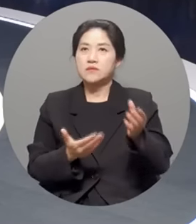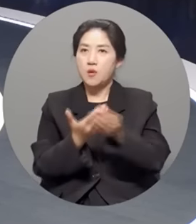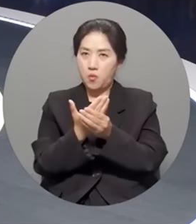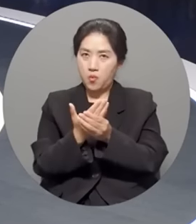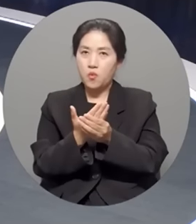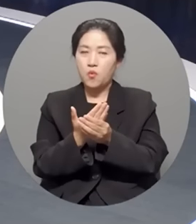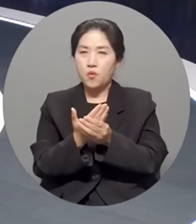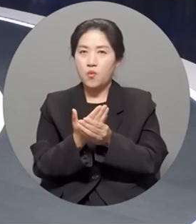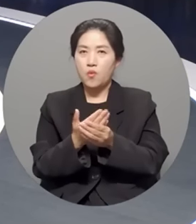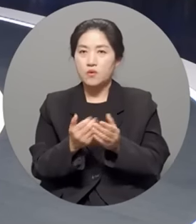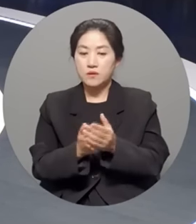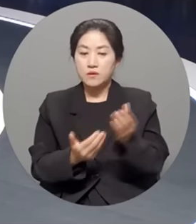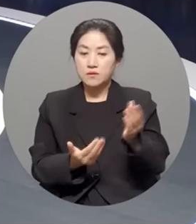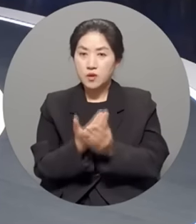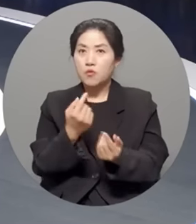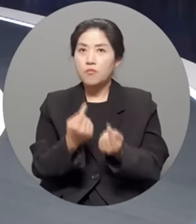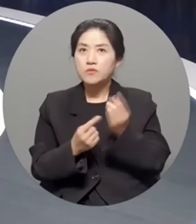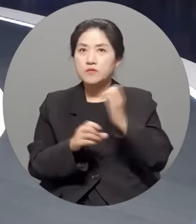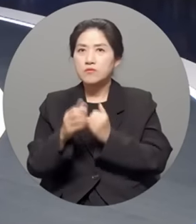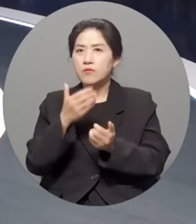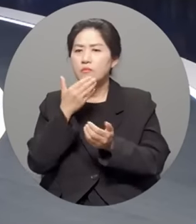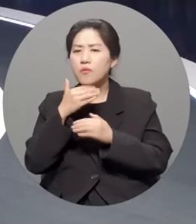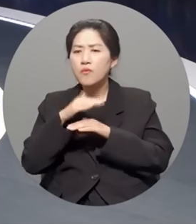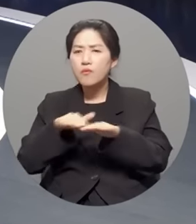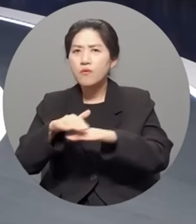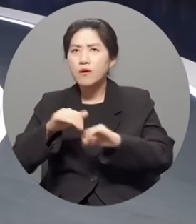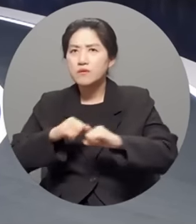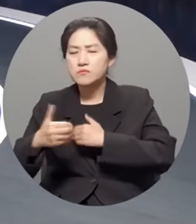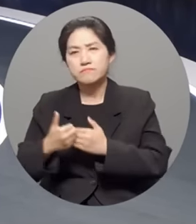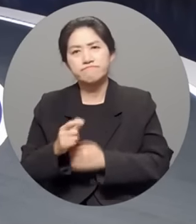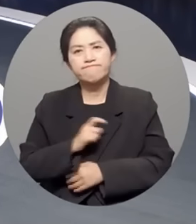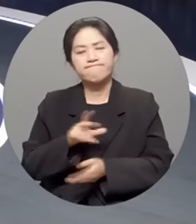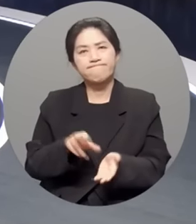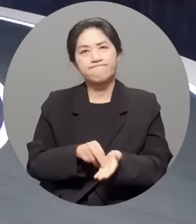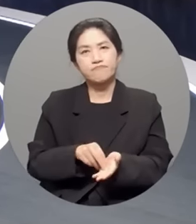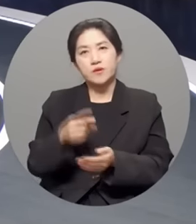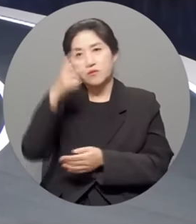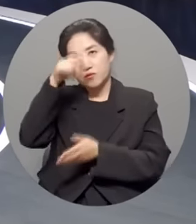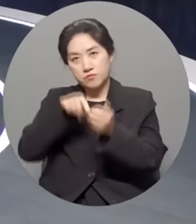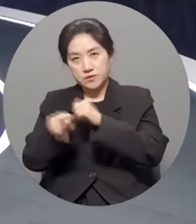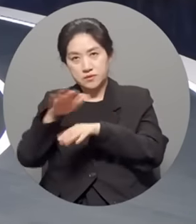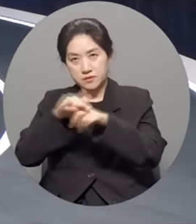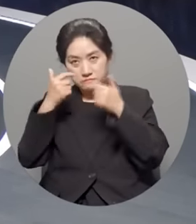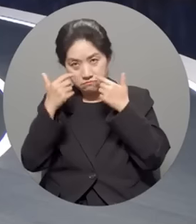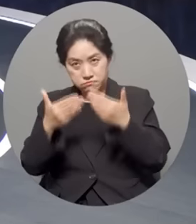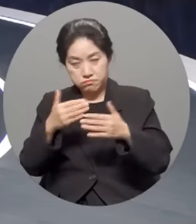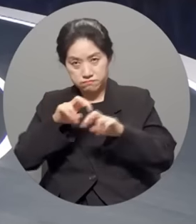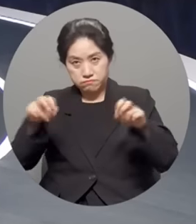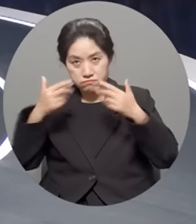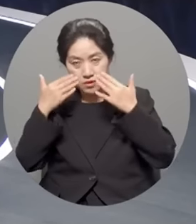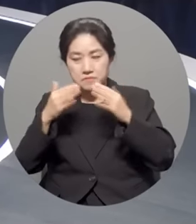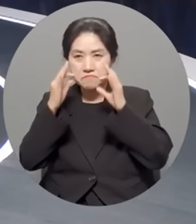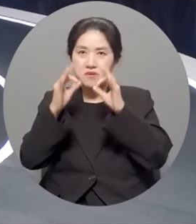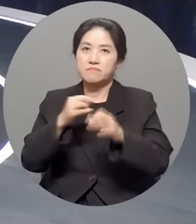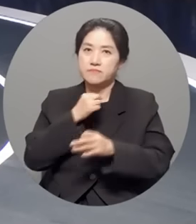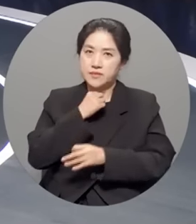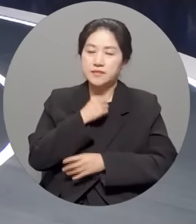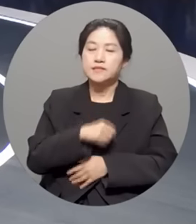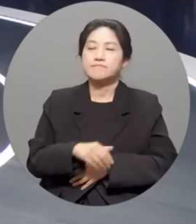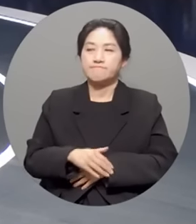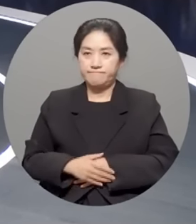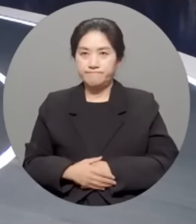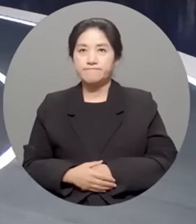사고가 사고 못지않 대응에 치하는 부분이 많은데 경찰 수사에서 제대로 밝혀질지 지켜봐야겠습니다 고기자